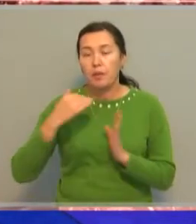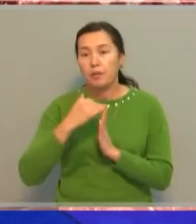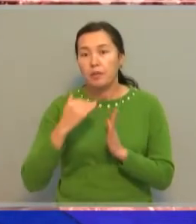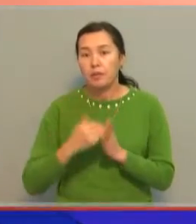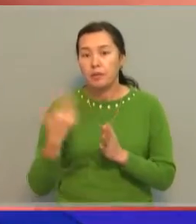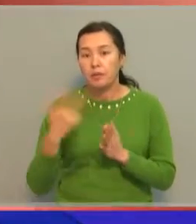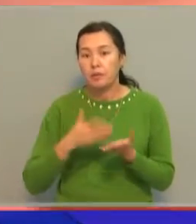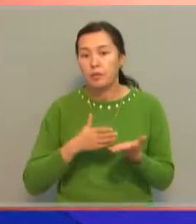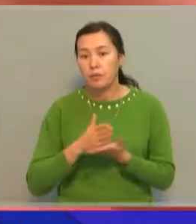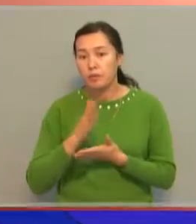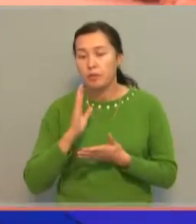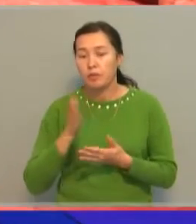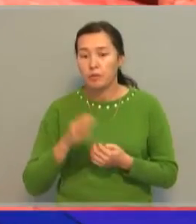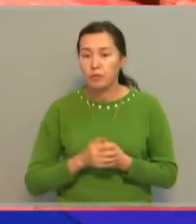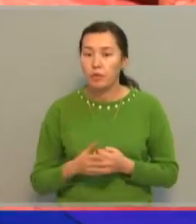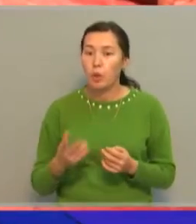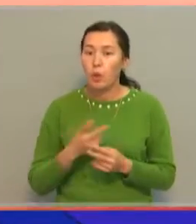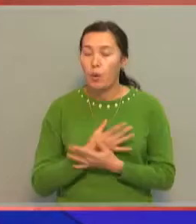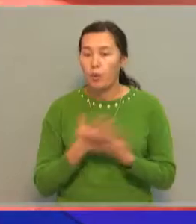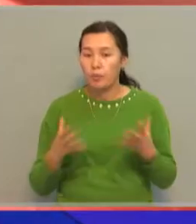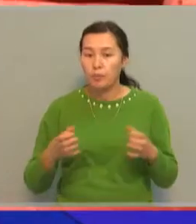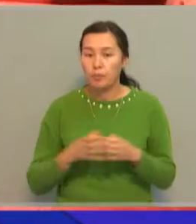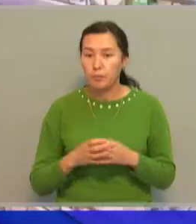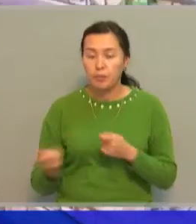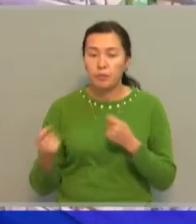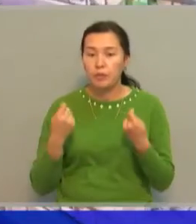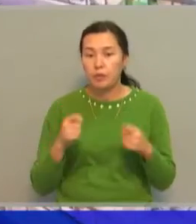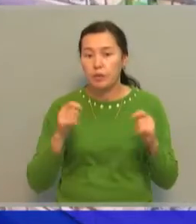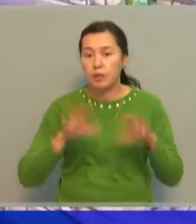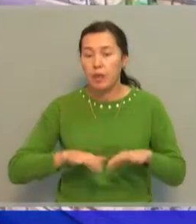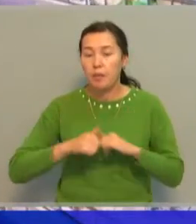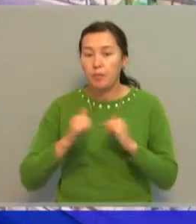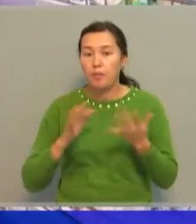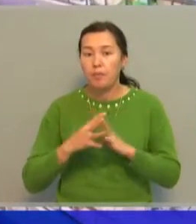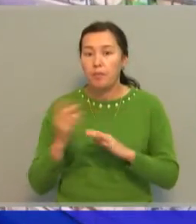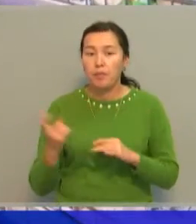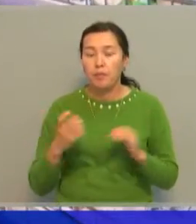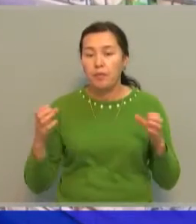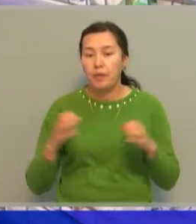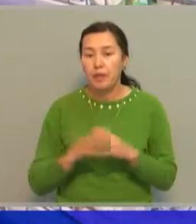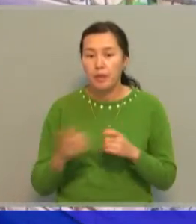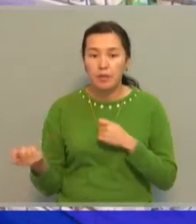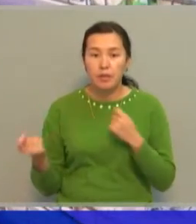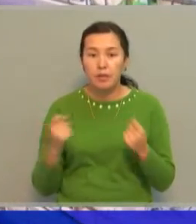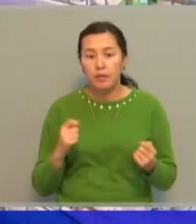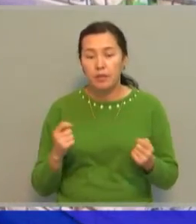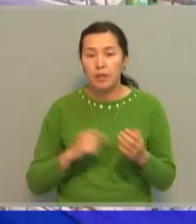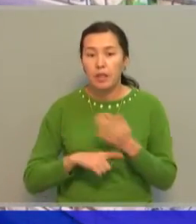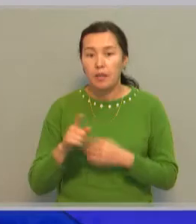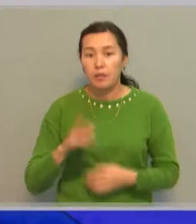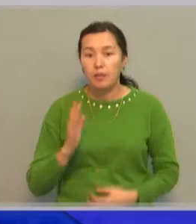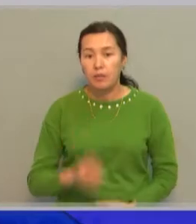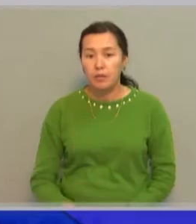бағдарламасы 3 бағытта жүзеге асырылады. Өндірістік парктерді құру, сауда орындарын дамыту, ауыл шаруашылық кооперациясын дамытуға